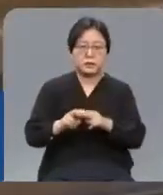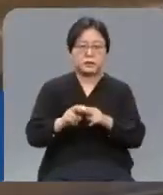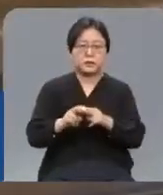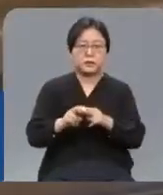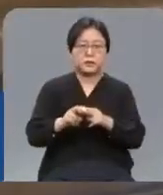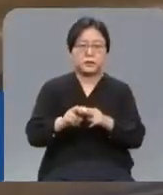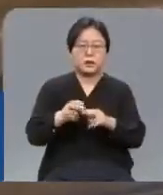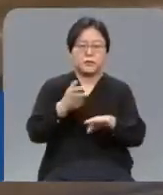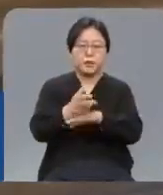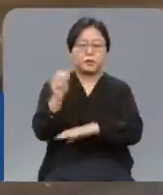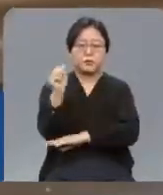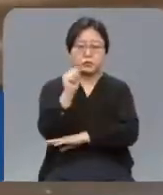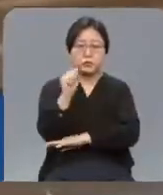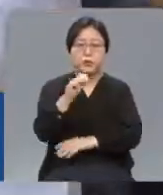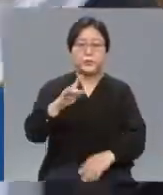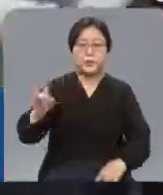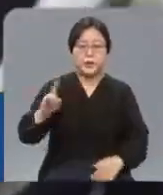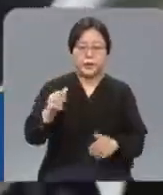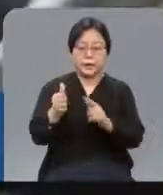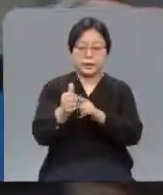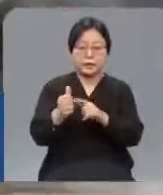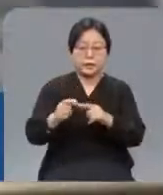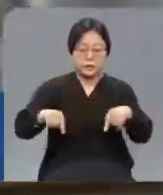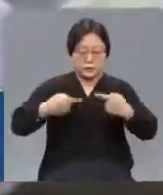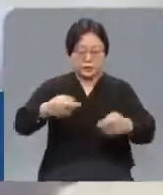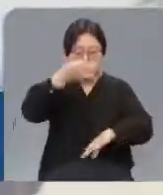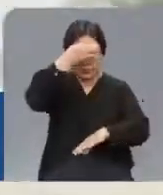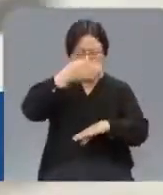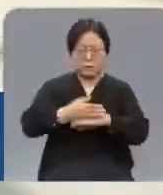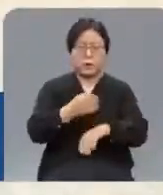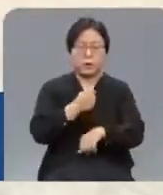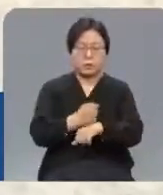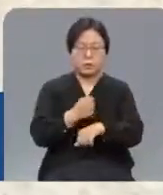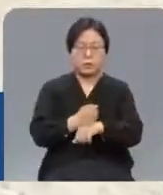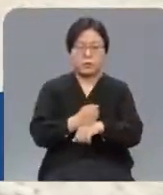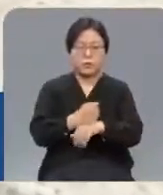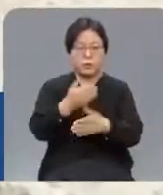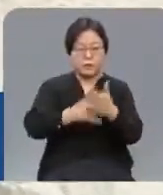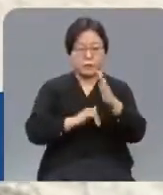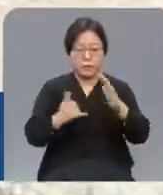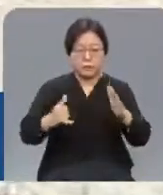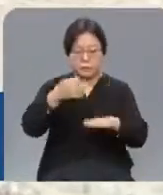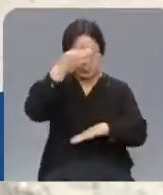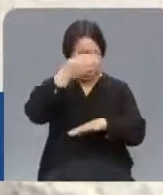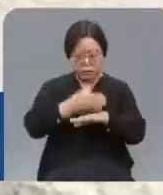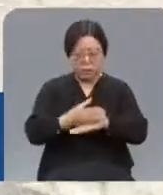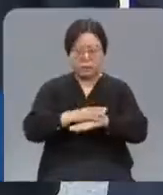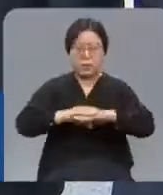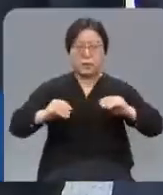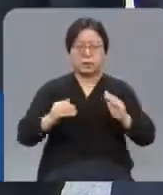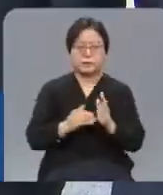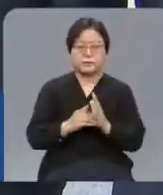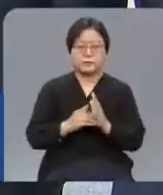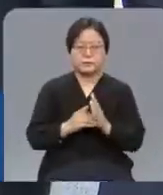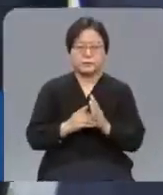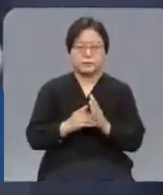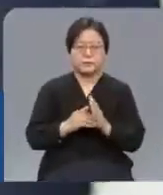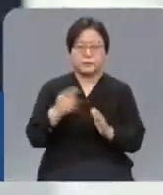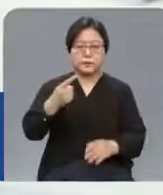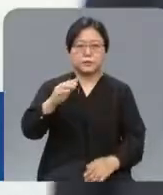해에 당사자인 버 수 운전사 배 모 씨가 참석해 사주 했고 유족들은 배 씨의 사과를 받고 용서 했읍니다